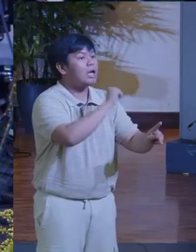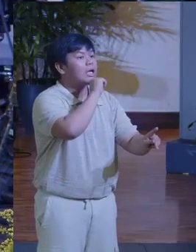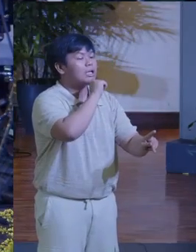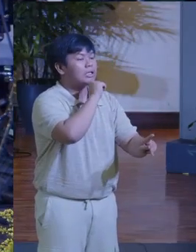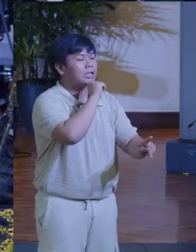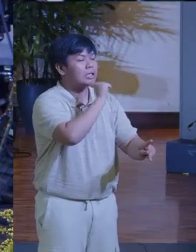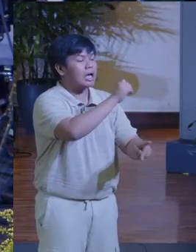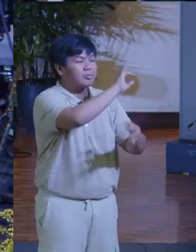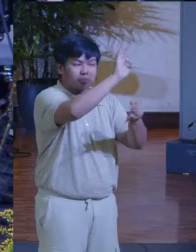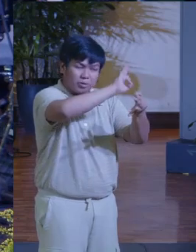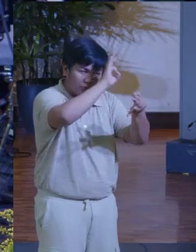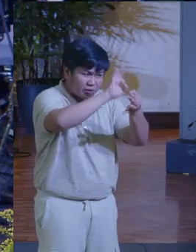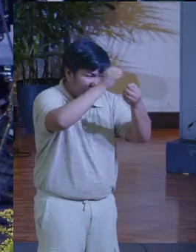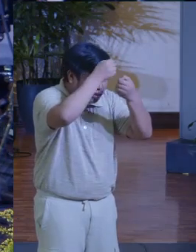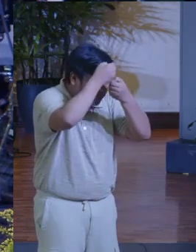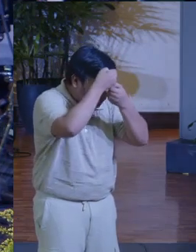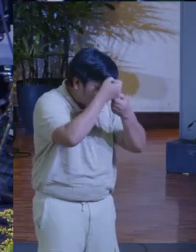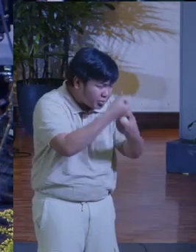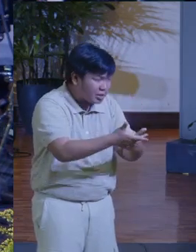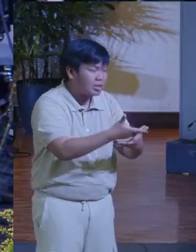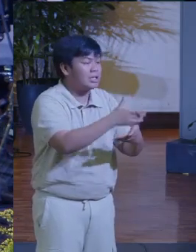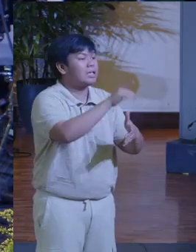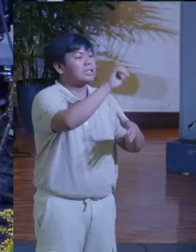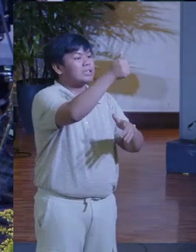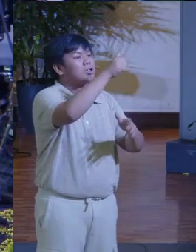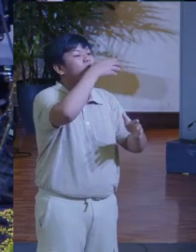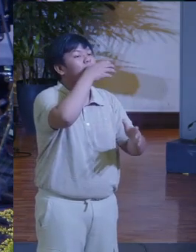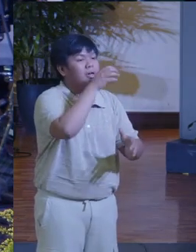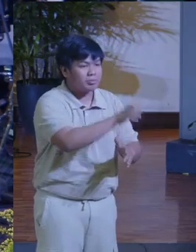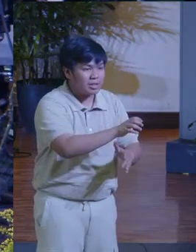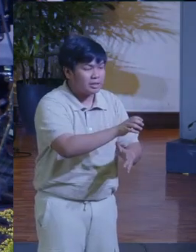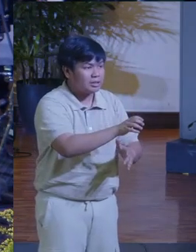law, he breaks the whole law.